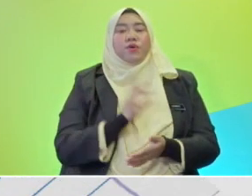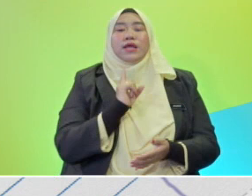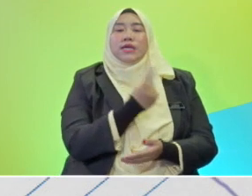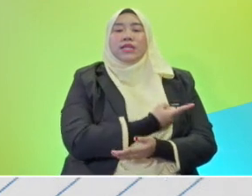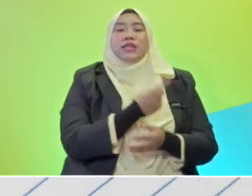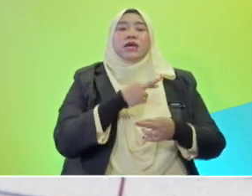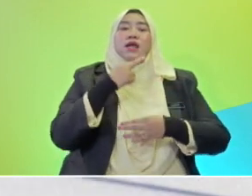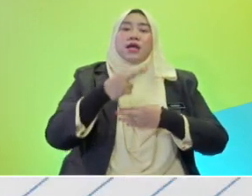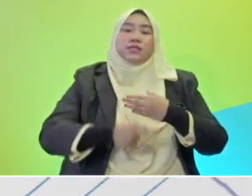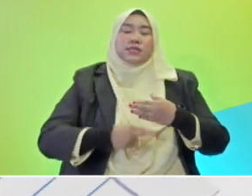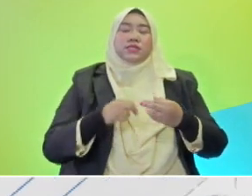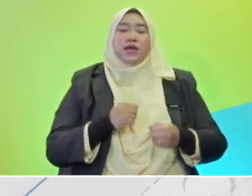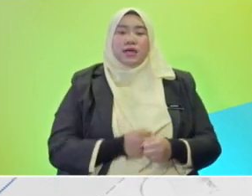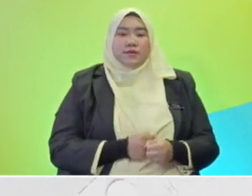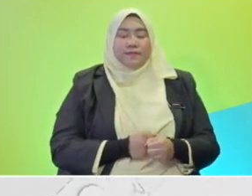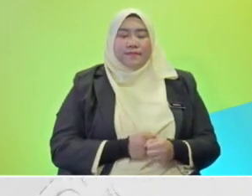ya